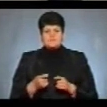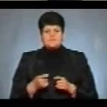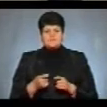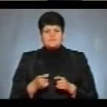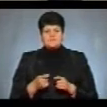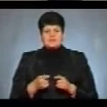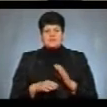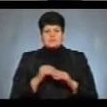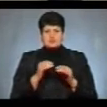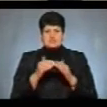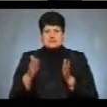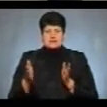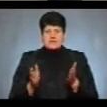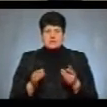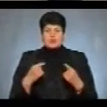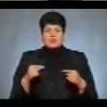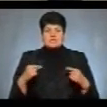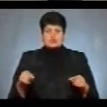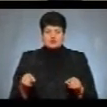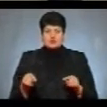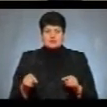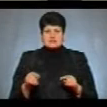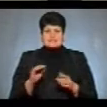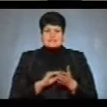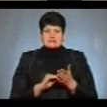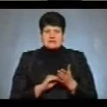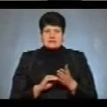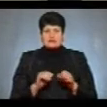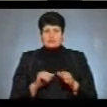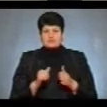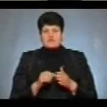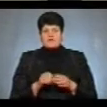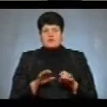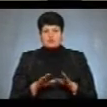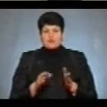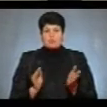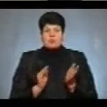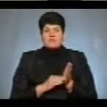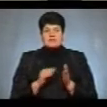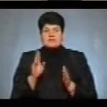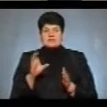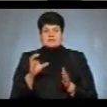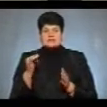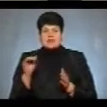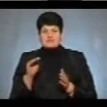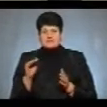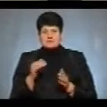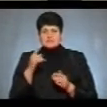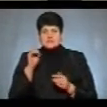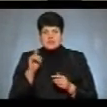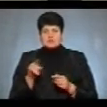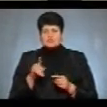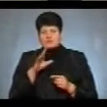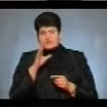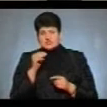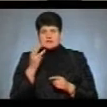переносна виборча скринька, тому що іншою секретар однієї з комісій вирішив опломбувати сейф, хоча ми знаємо, що сейф в ніч